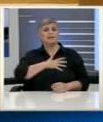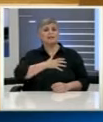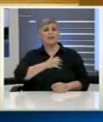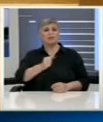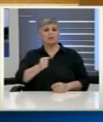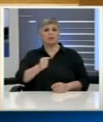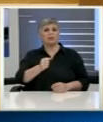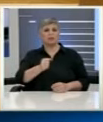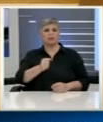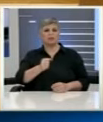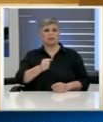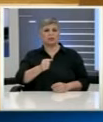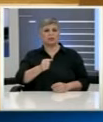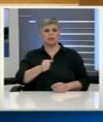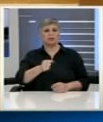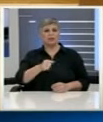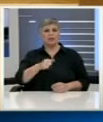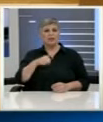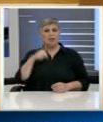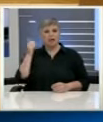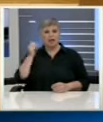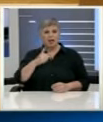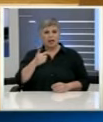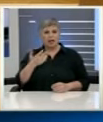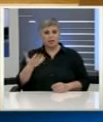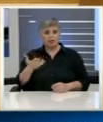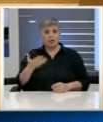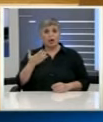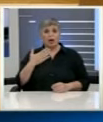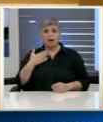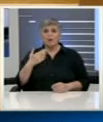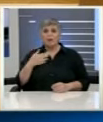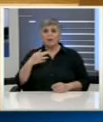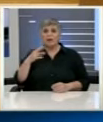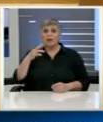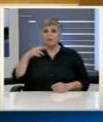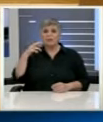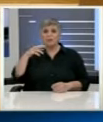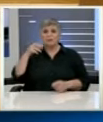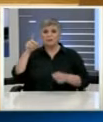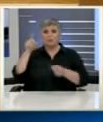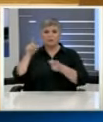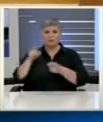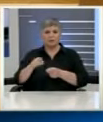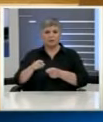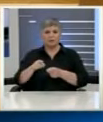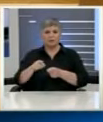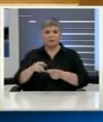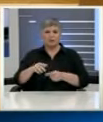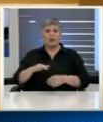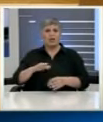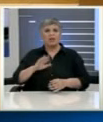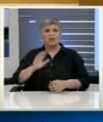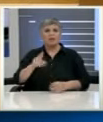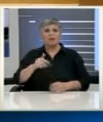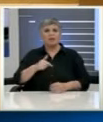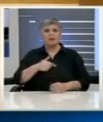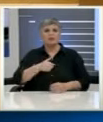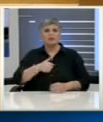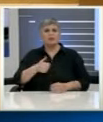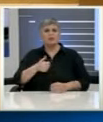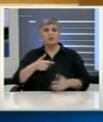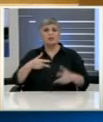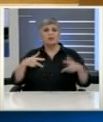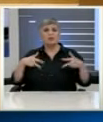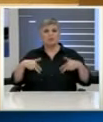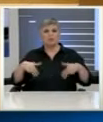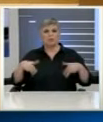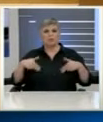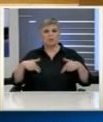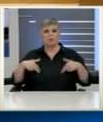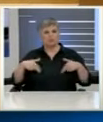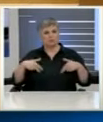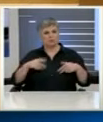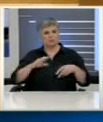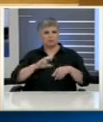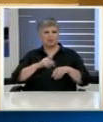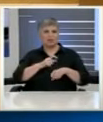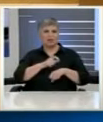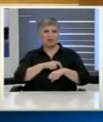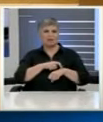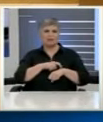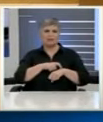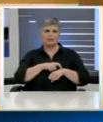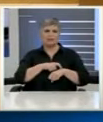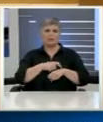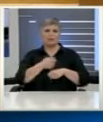οι αποδόσεις των ομολόγων δεν χτίζονται με υπουργούς σας δεν τον βλέπω και εδώ πέρα που χαρακτηρίζουν light